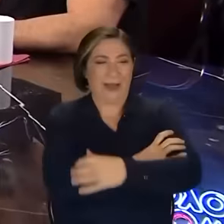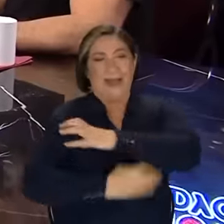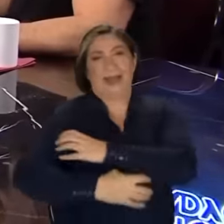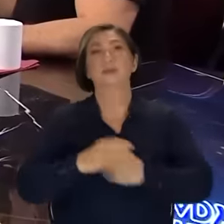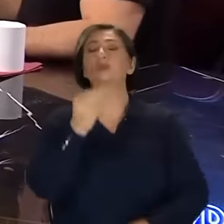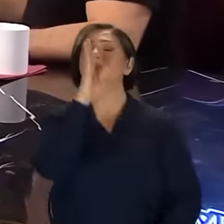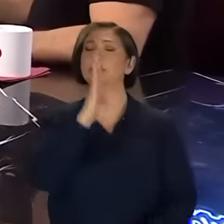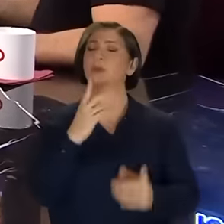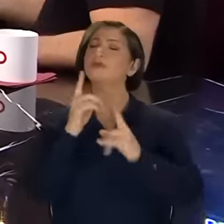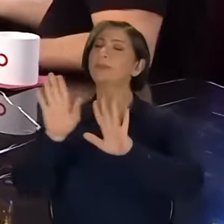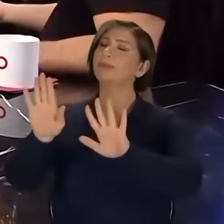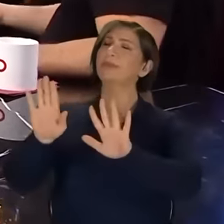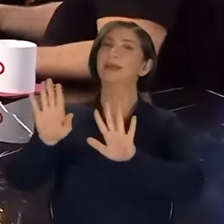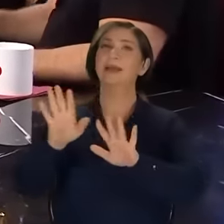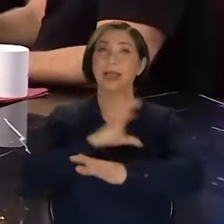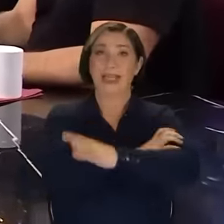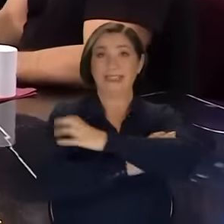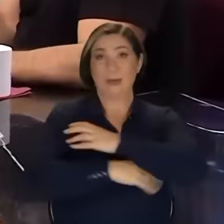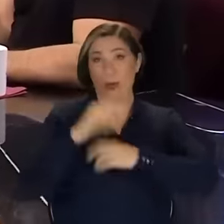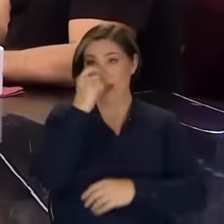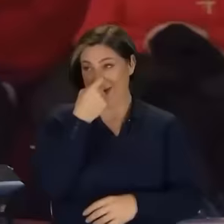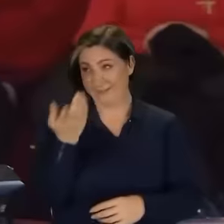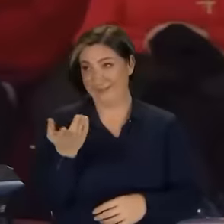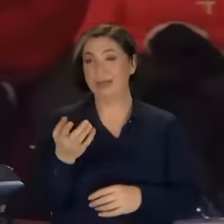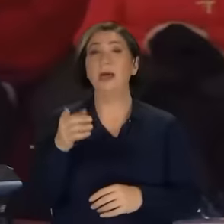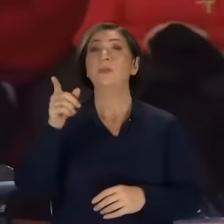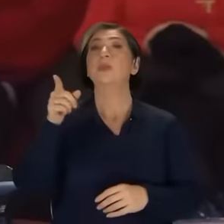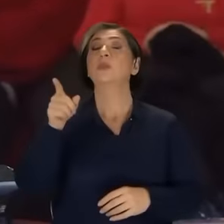Dur ciddileşeceğim. Şu şeyi kaskolar şimdi yani. Bu